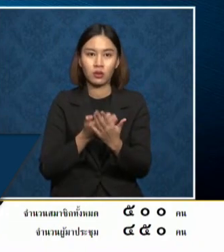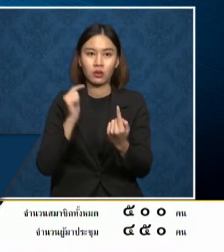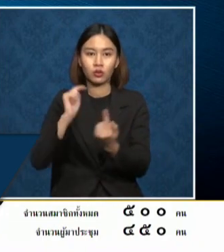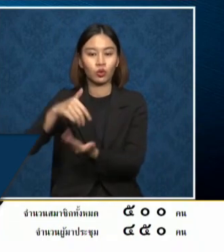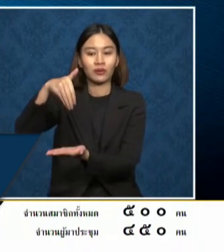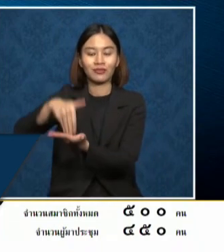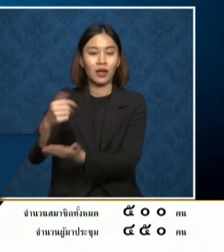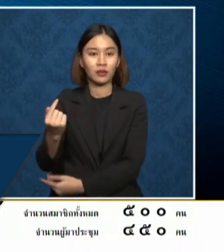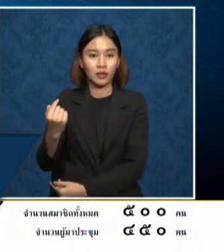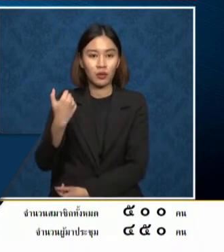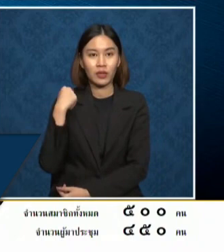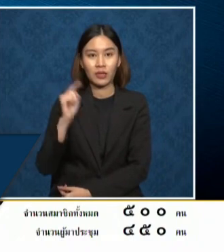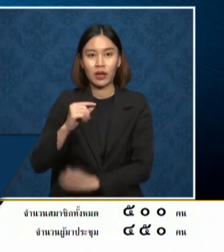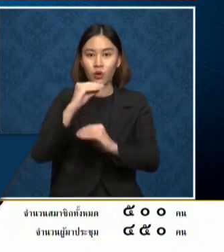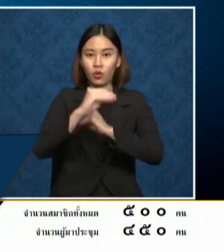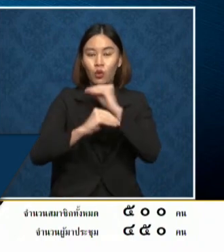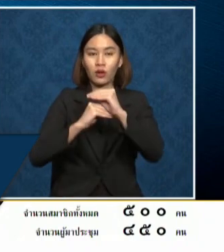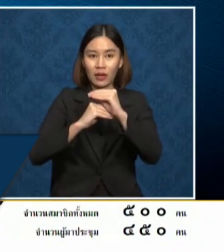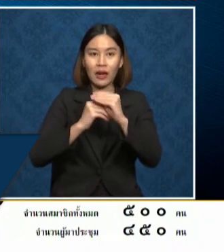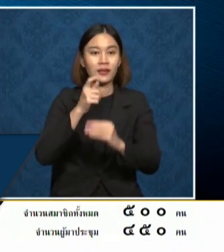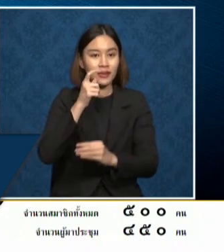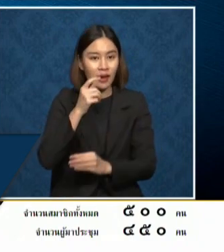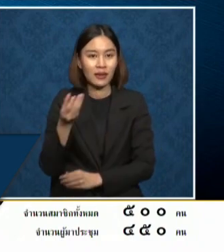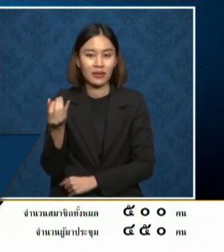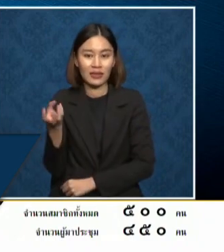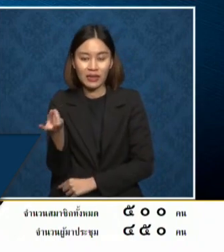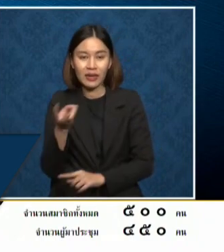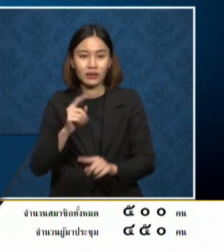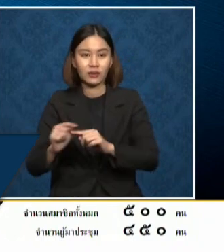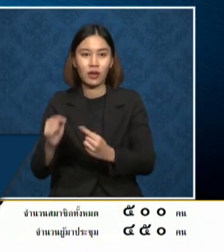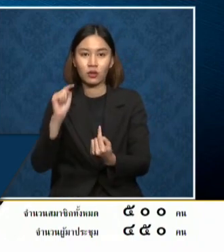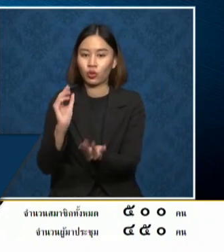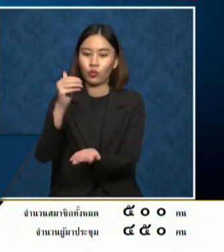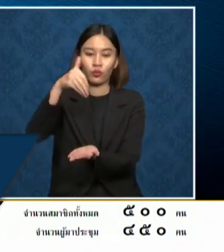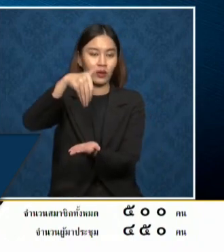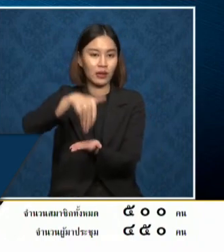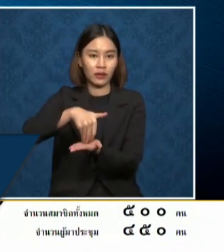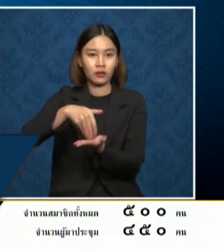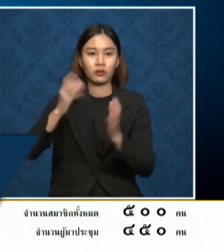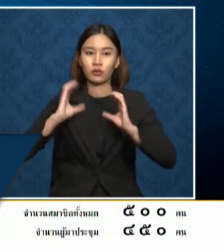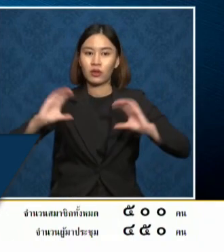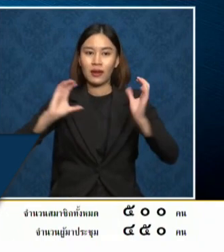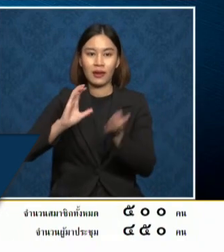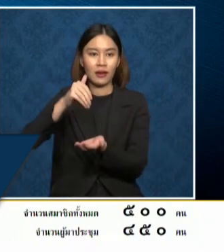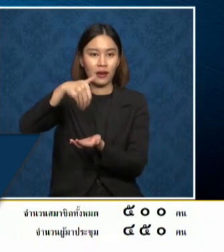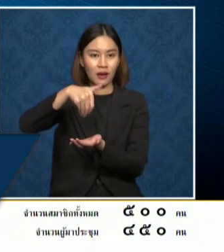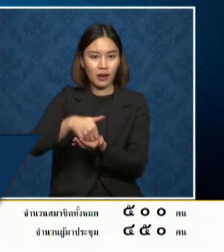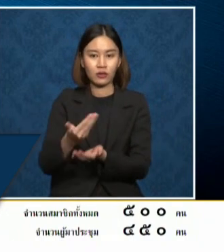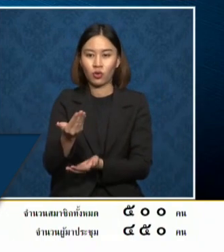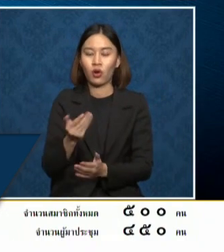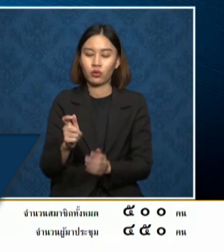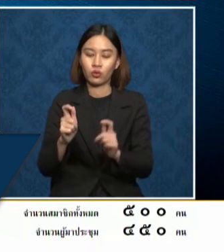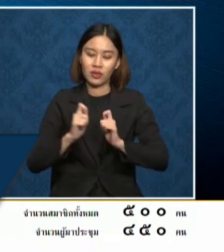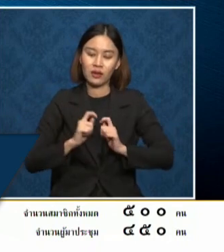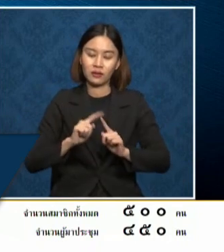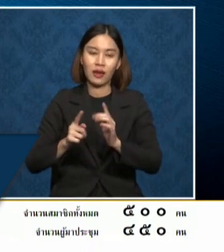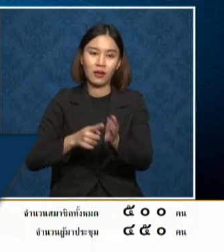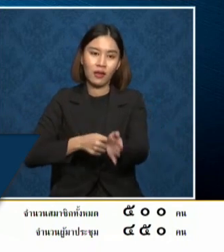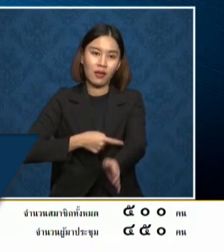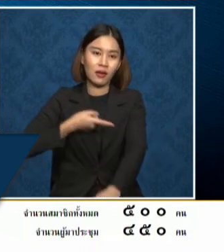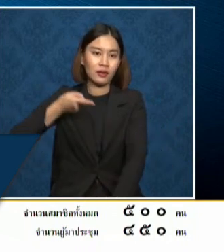ส่วนกลางไม่ว่าจะเป็นโครงการใหญ่ครองการเล็กก็จะไปกองอยู่ที่รัฐส่วนกลางหมดเลยการขออนุญาตมันถึงช้า